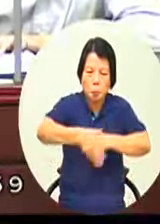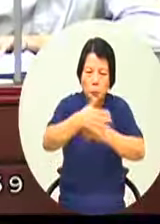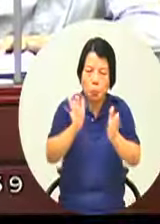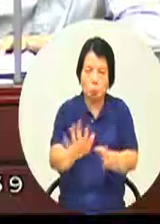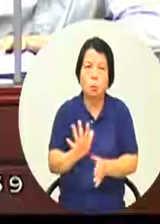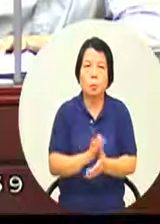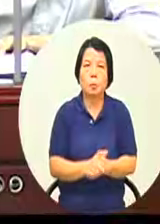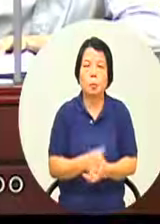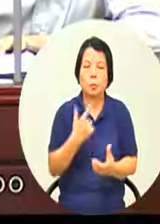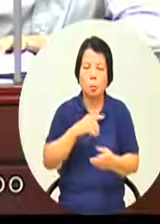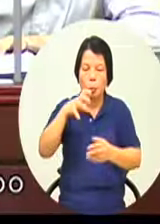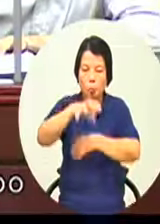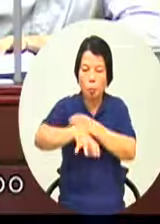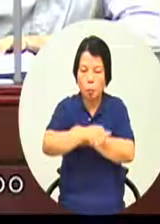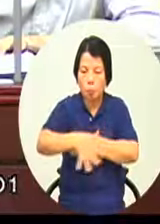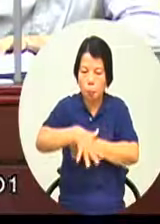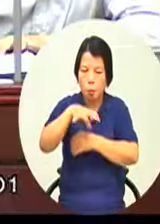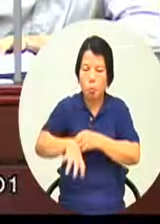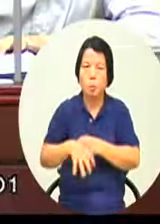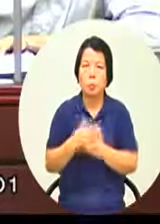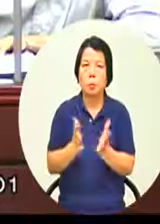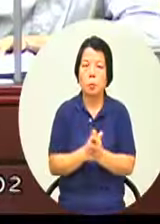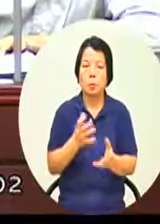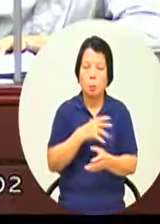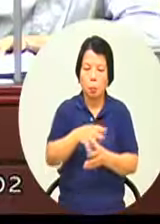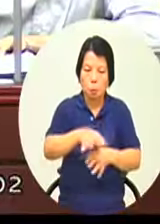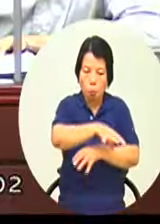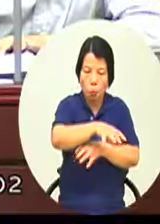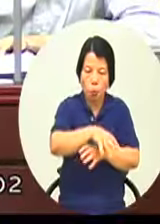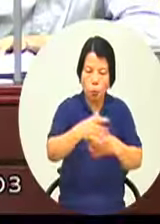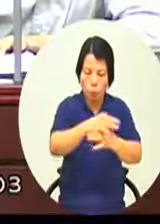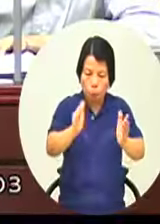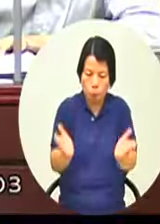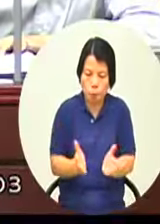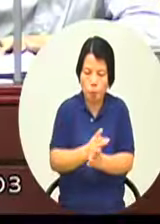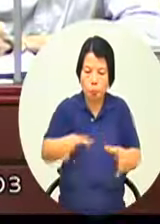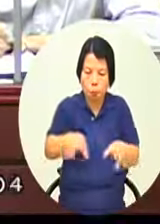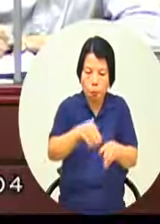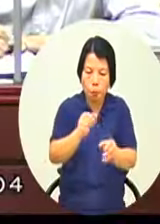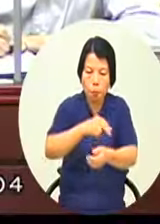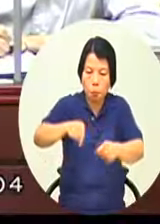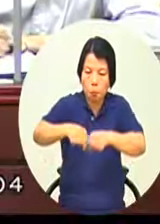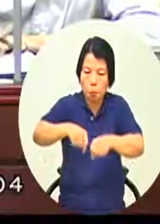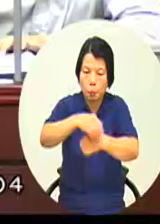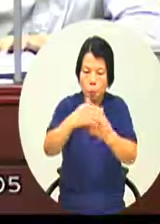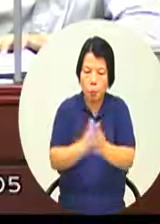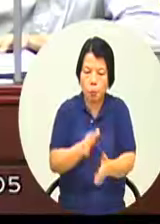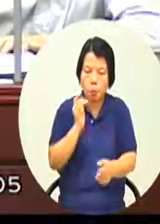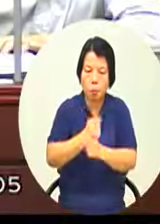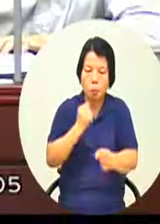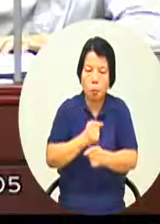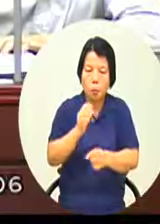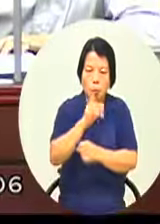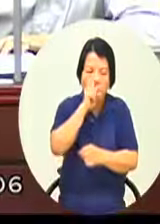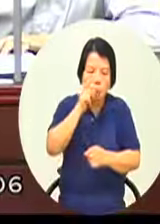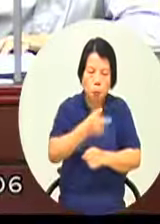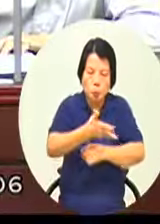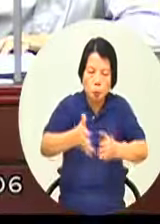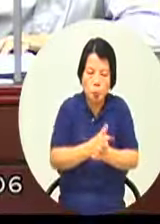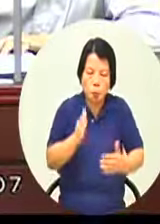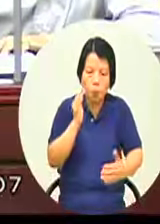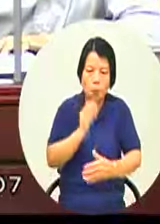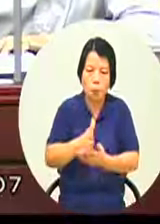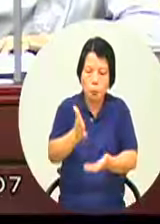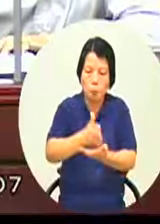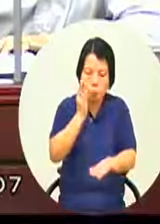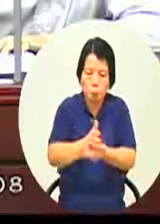部分我们局里面也在那个主河道的旁边的箱涵目前也规划好一些要做污水截流的地方，那未来我们是